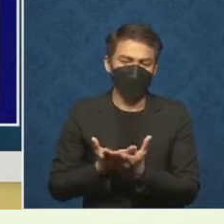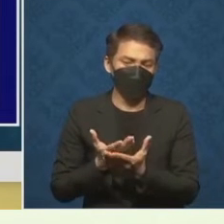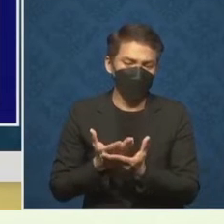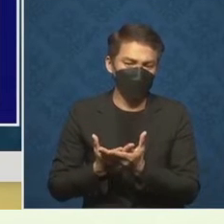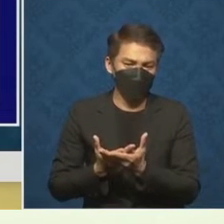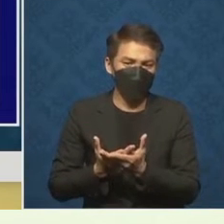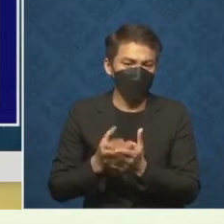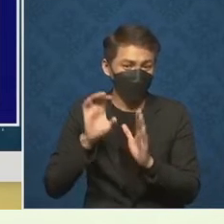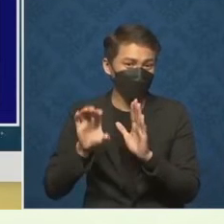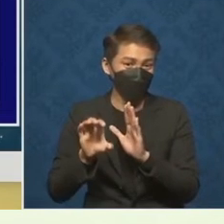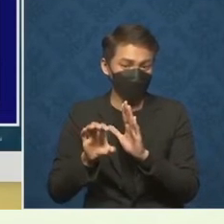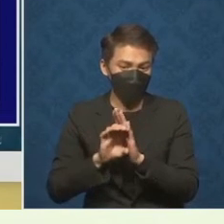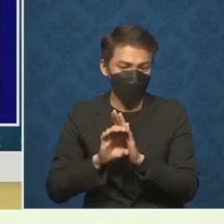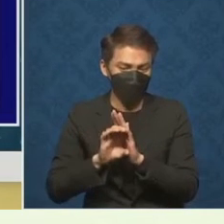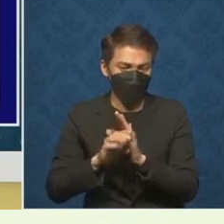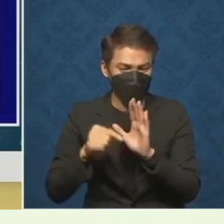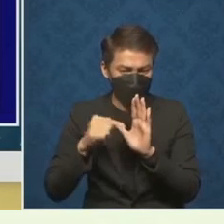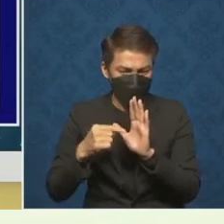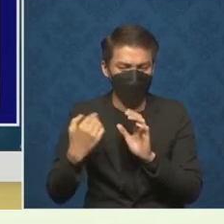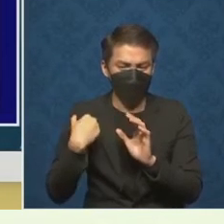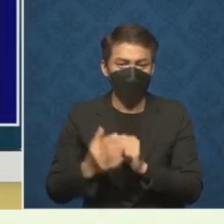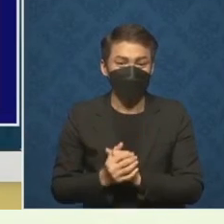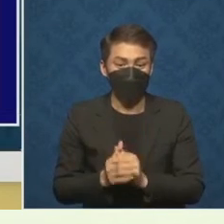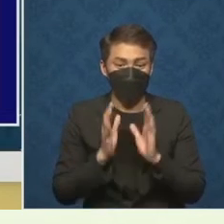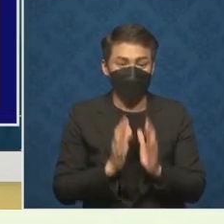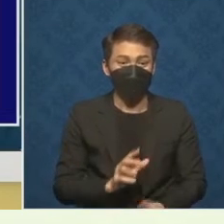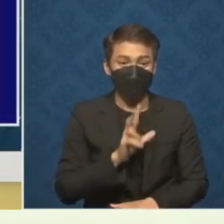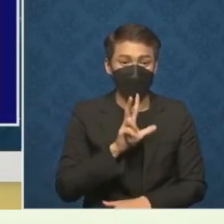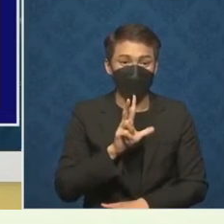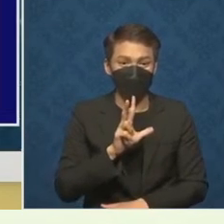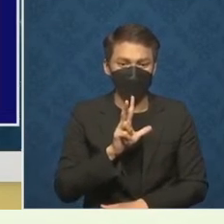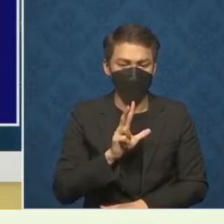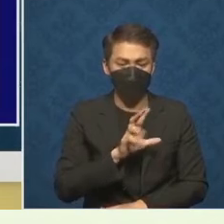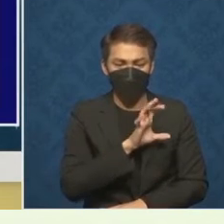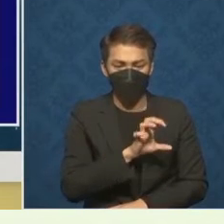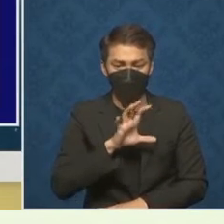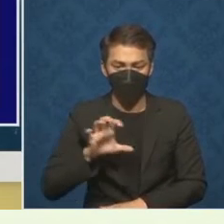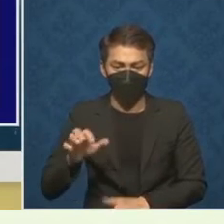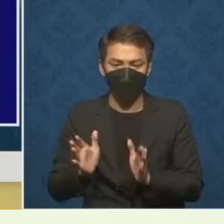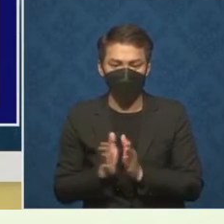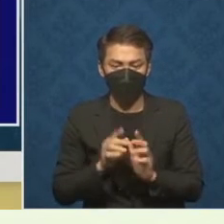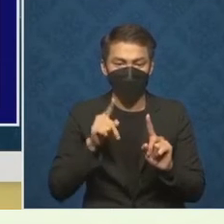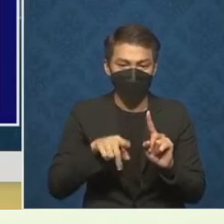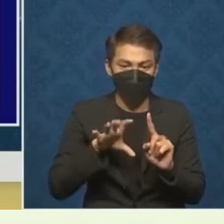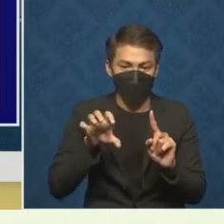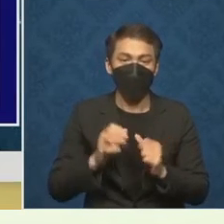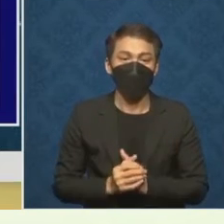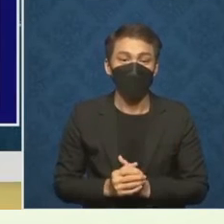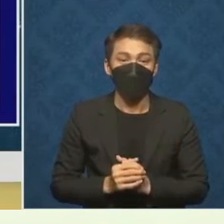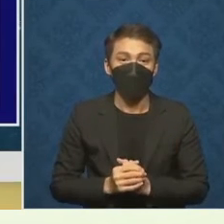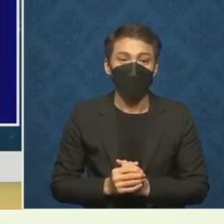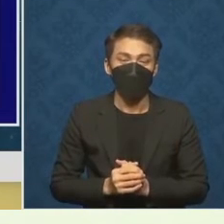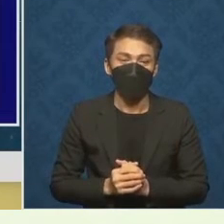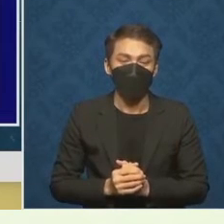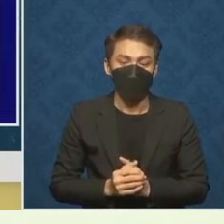ครับรับมา3คนคนละ500บาท 1,500 บาทนะครับนะผมก็เหมือนกันฮ